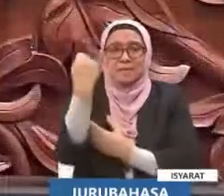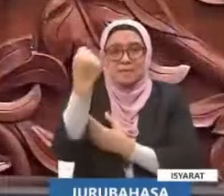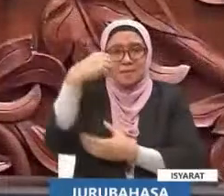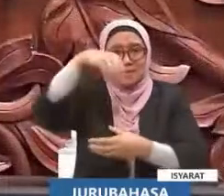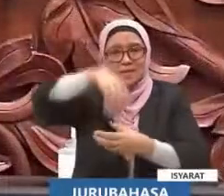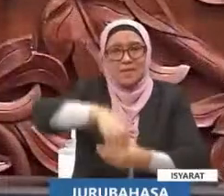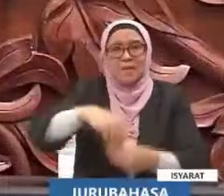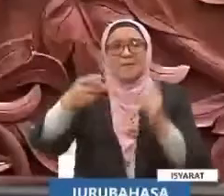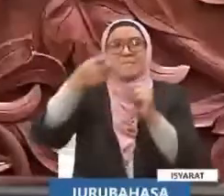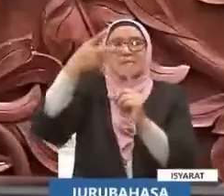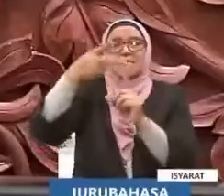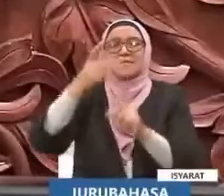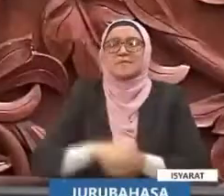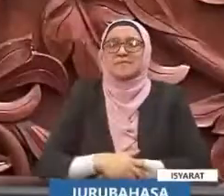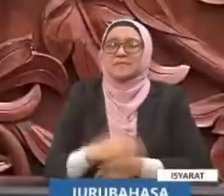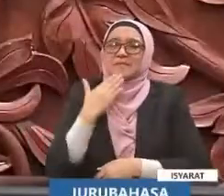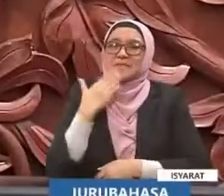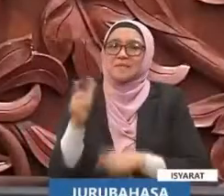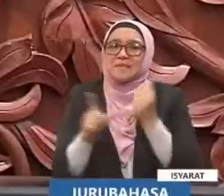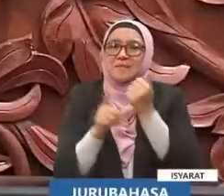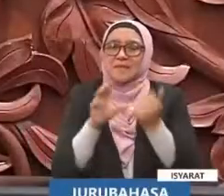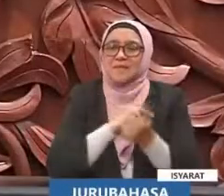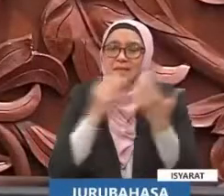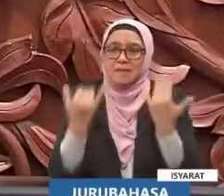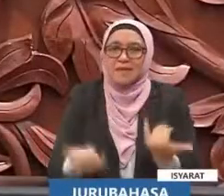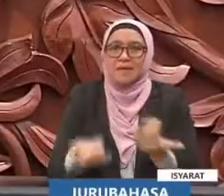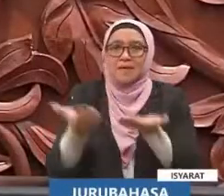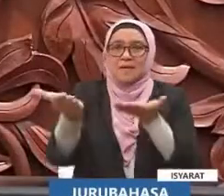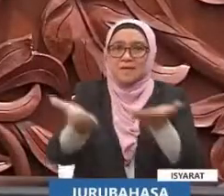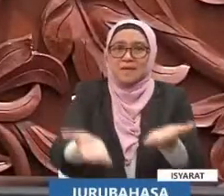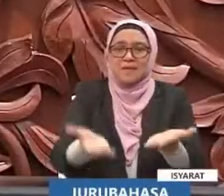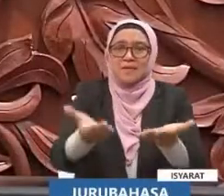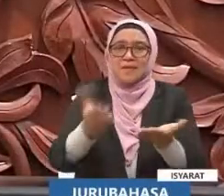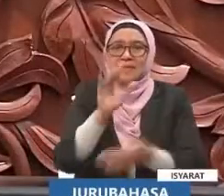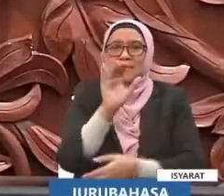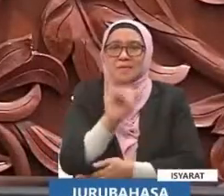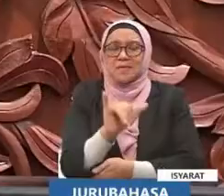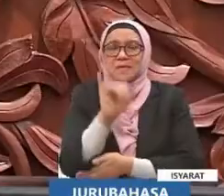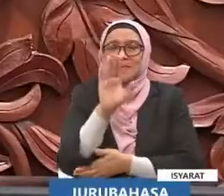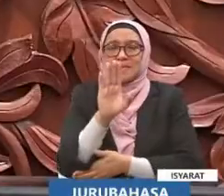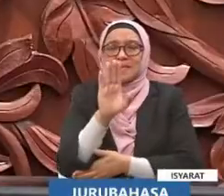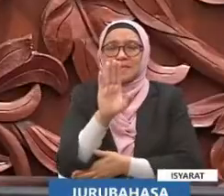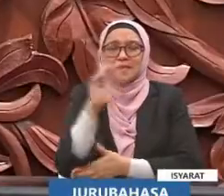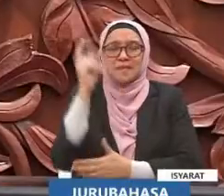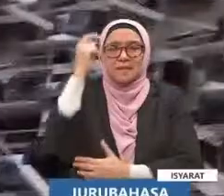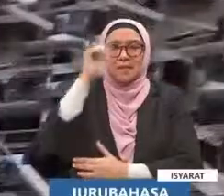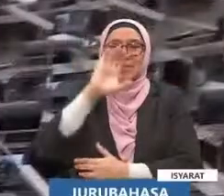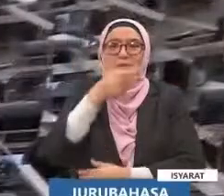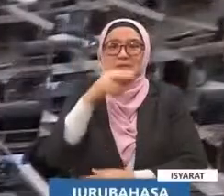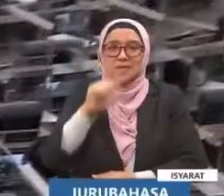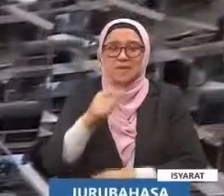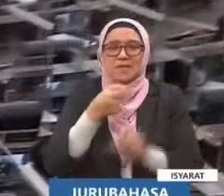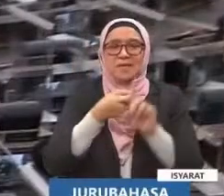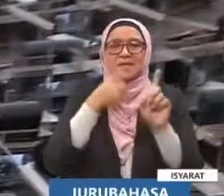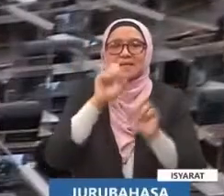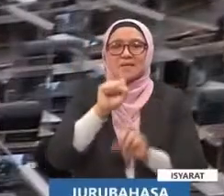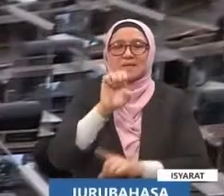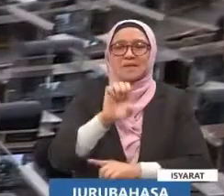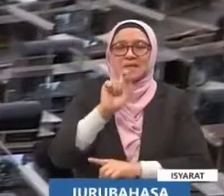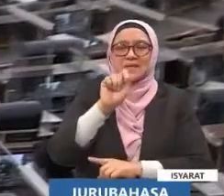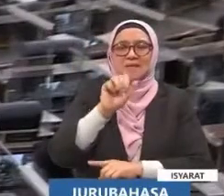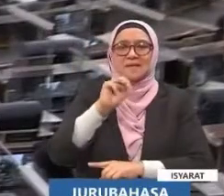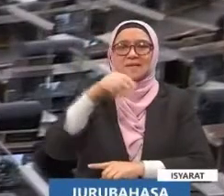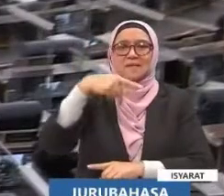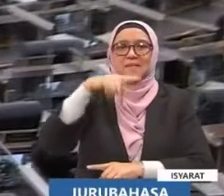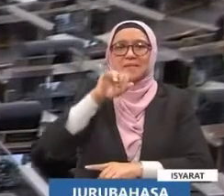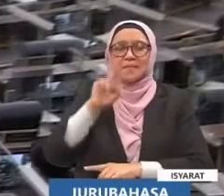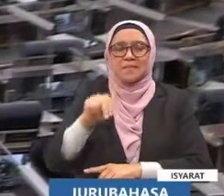Hai Toyota jemput yang berformat concern tampil Toyota betul